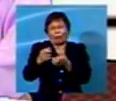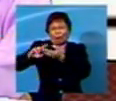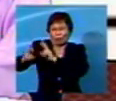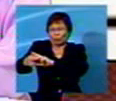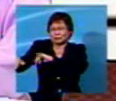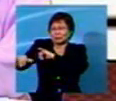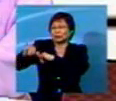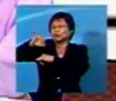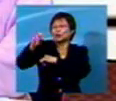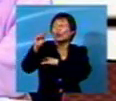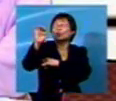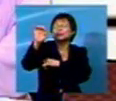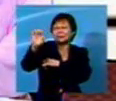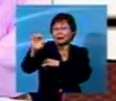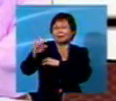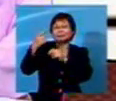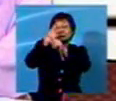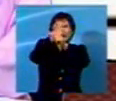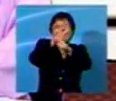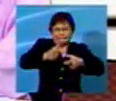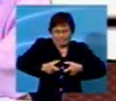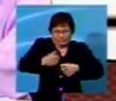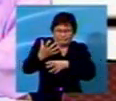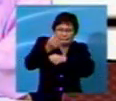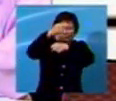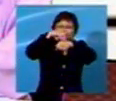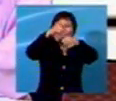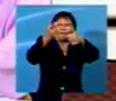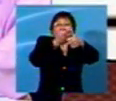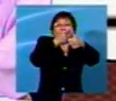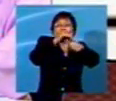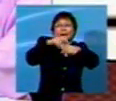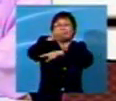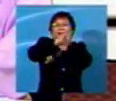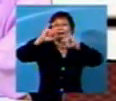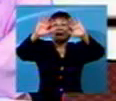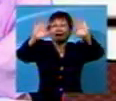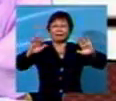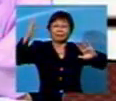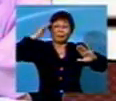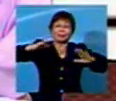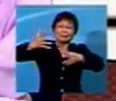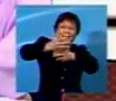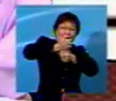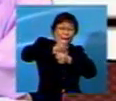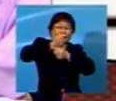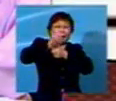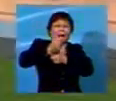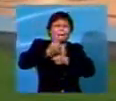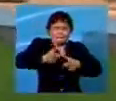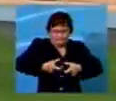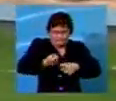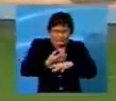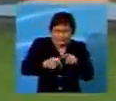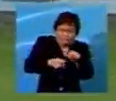senegara Josia Eng mempertahankan pingat yang dimenangi pada Siri pertama Ahad lalu selepas mencipta hatrik meraih emas dalam